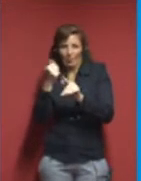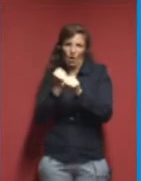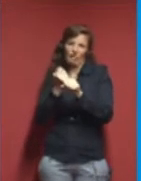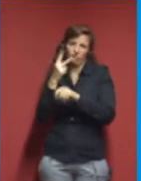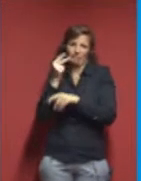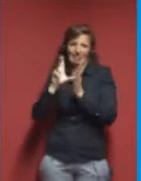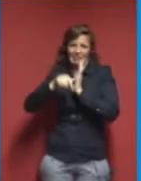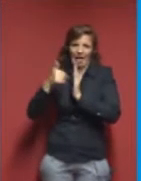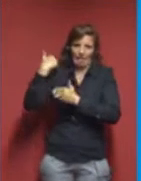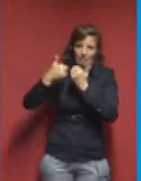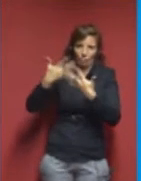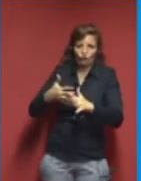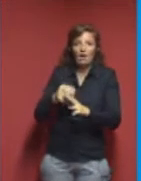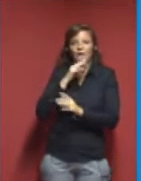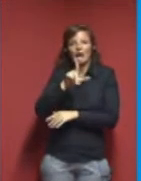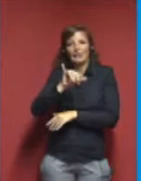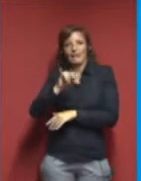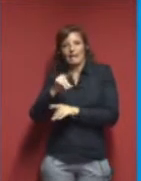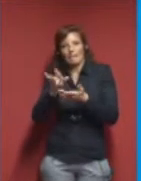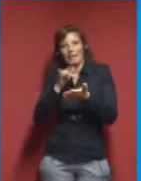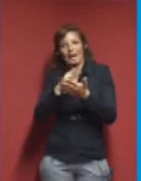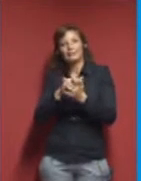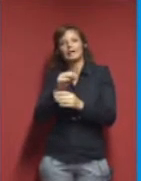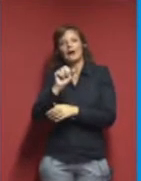chiama Lilypad Arduino.